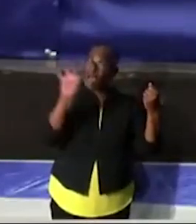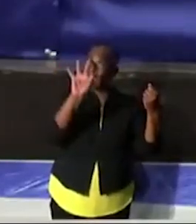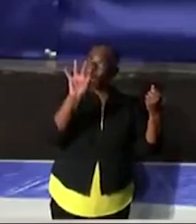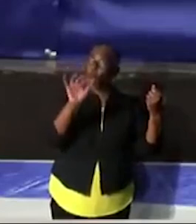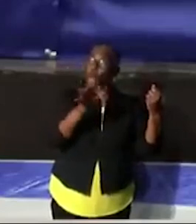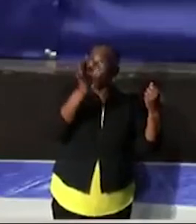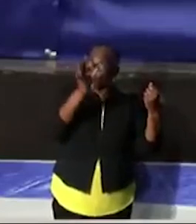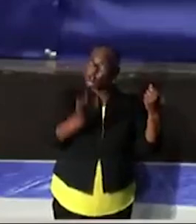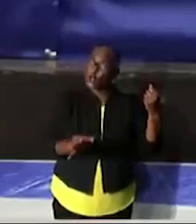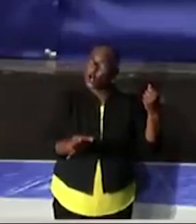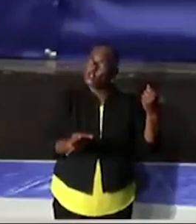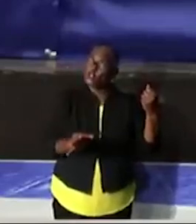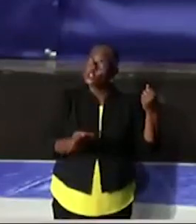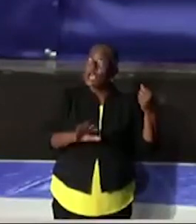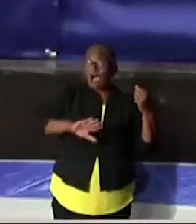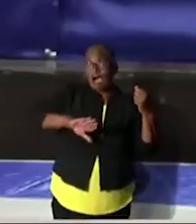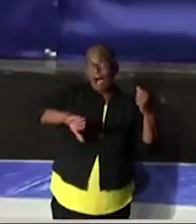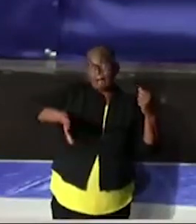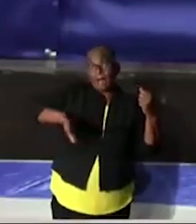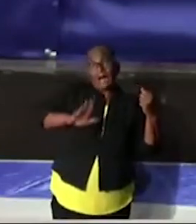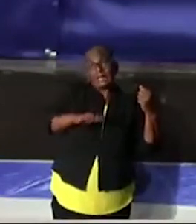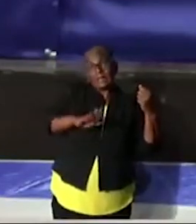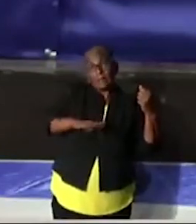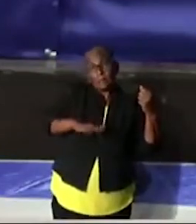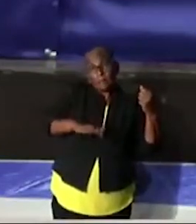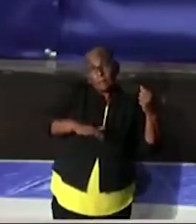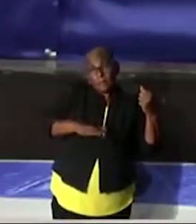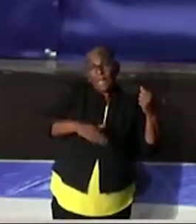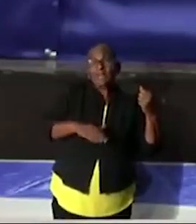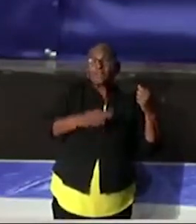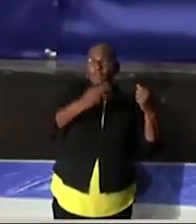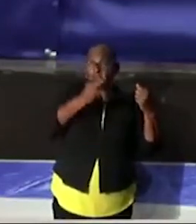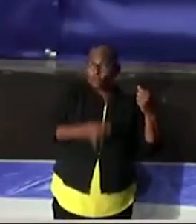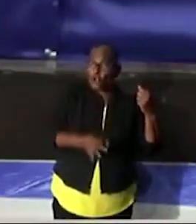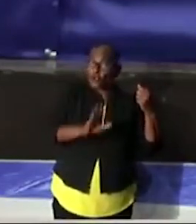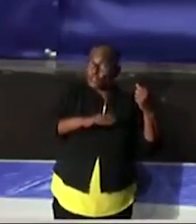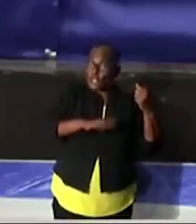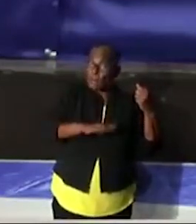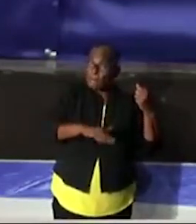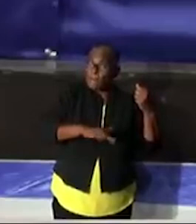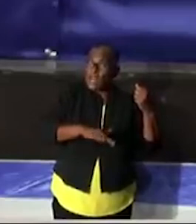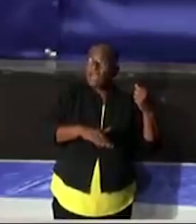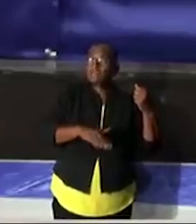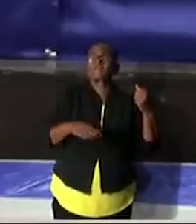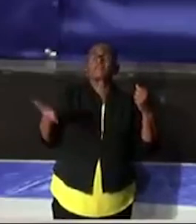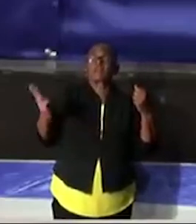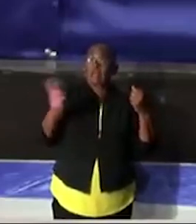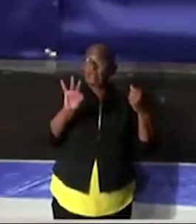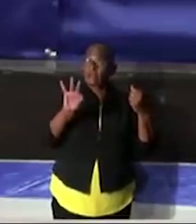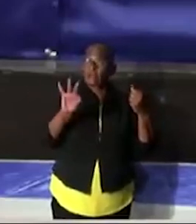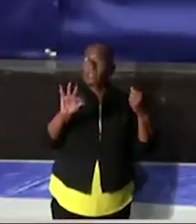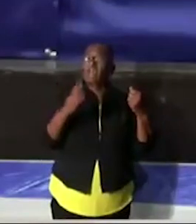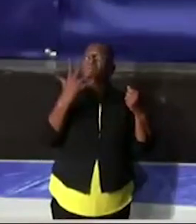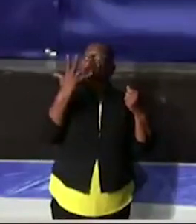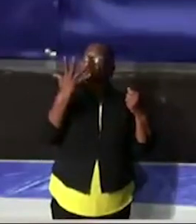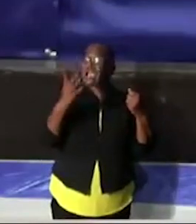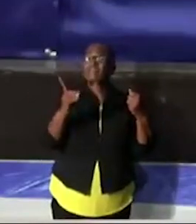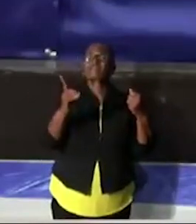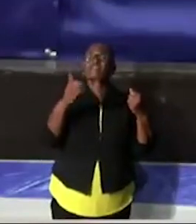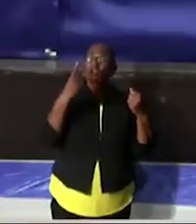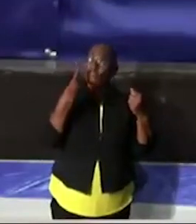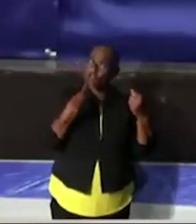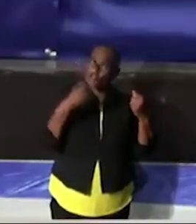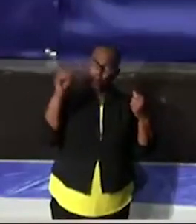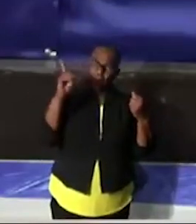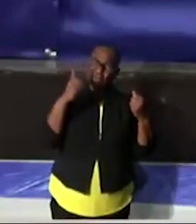thuisquarantaine, denk ik, en als het verstandig is om nog mensen te brengen, beantwoorden. 5000 SRD,